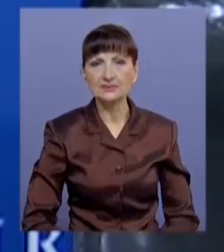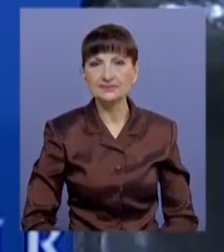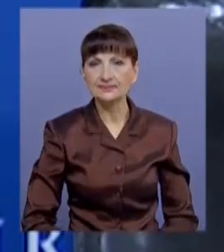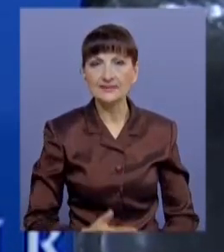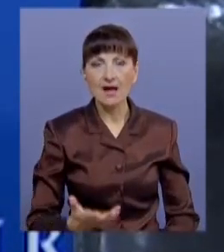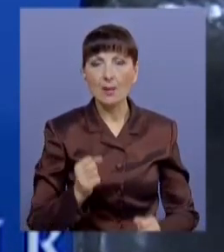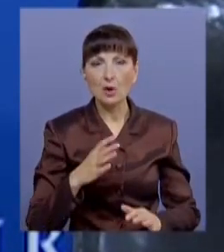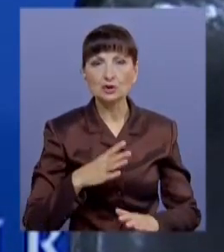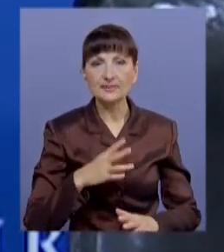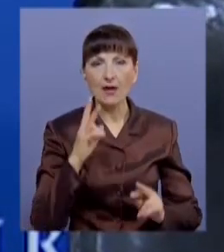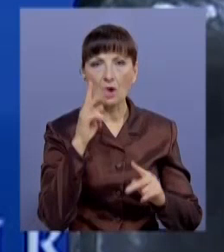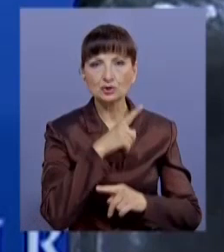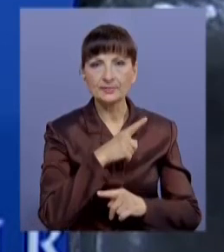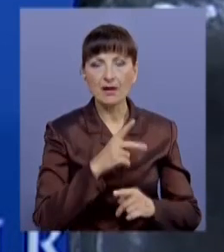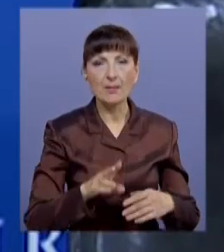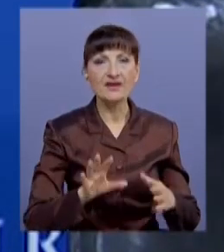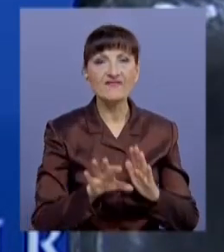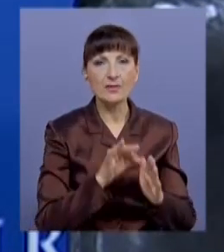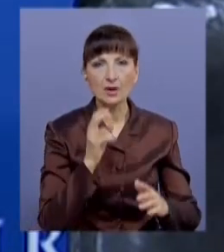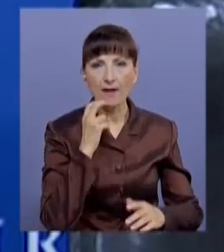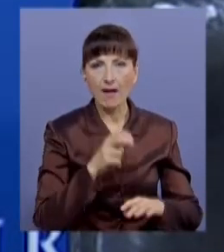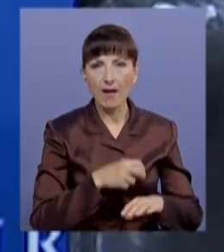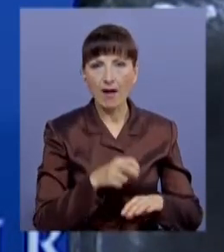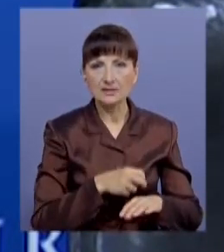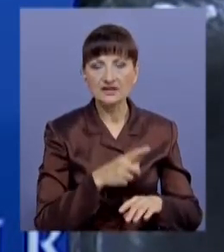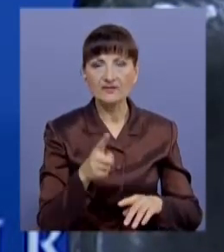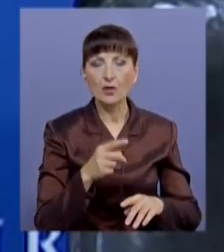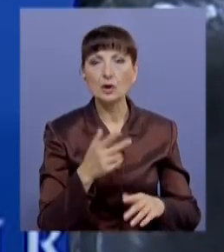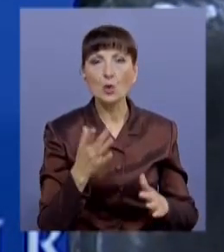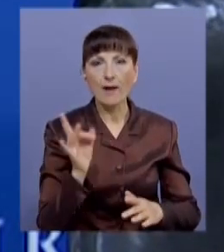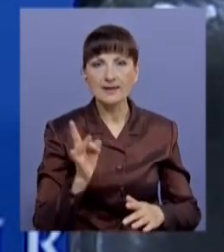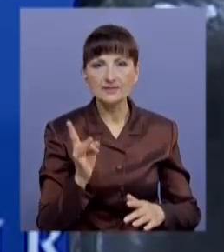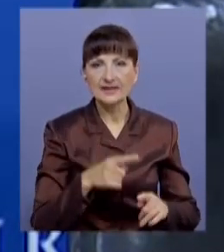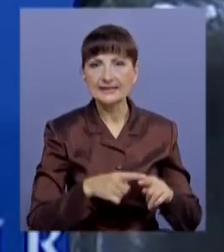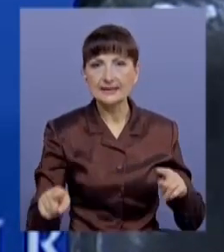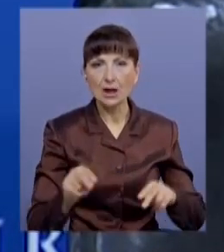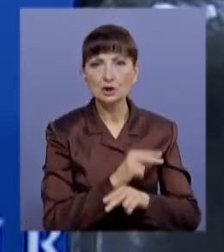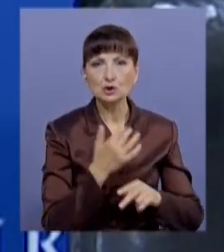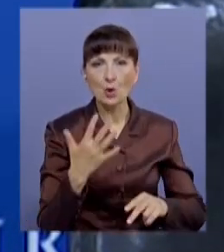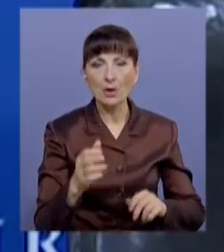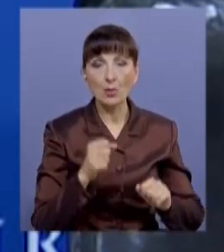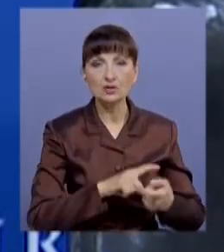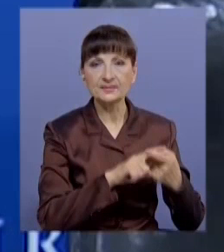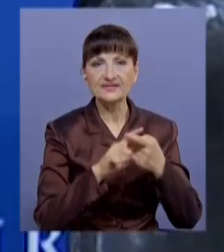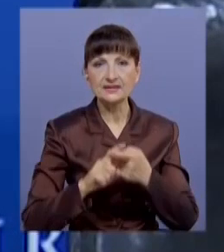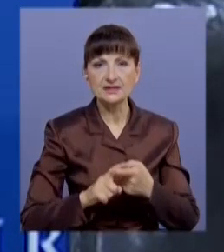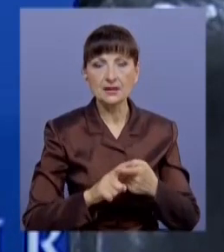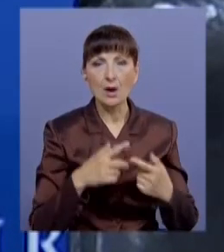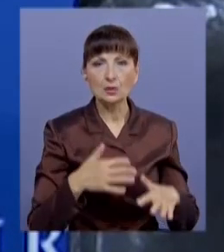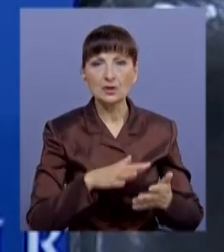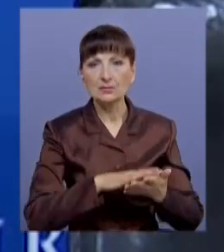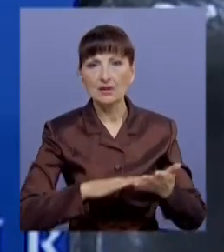вероятность ошибки при выборе препарата и его дозы и длительности лечения может привести к удлинению